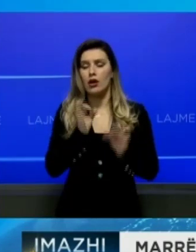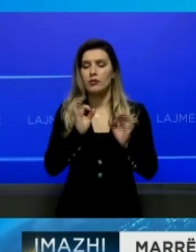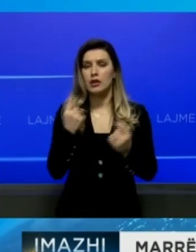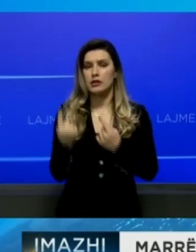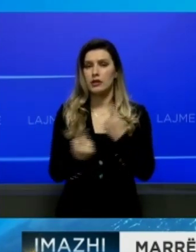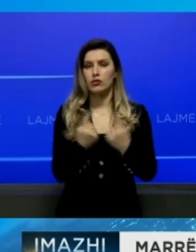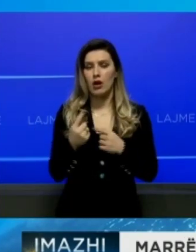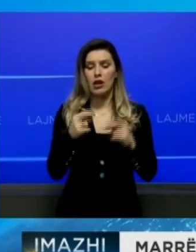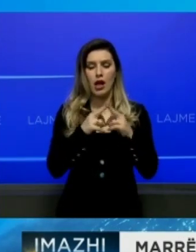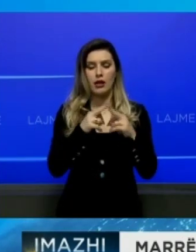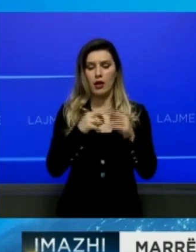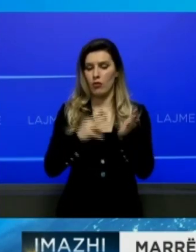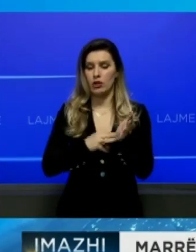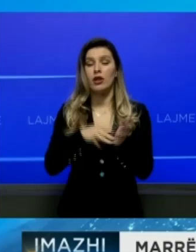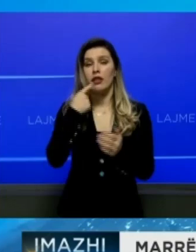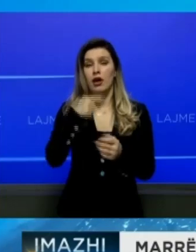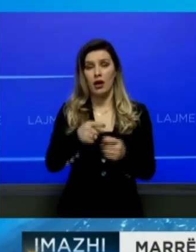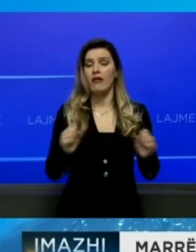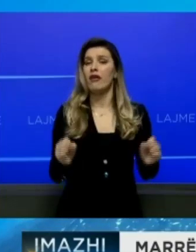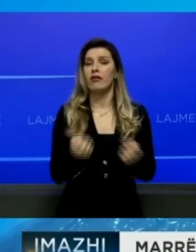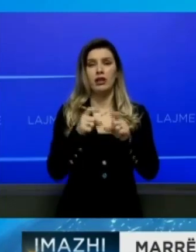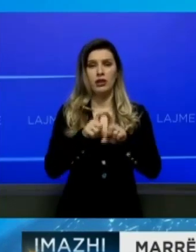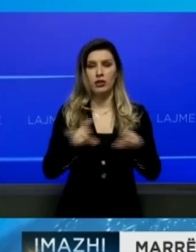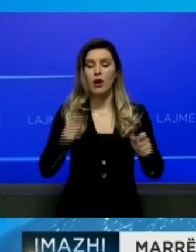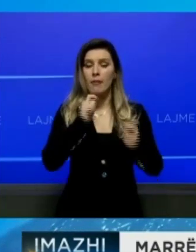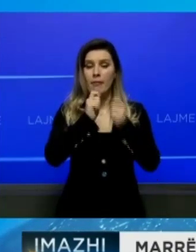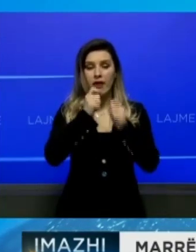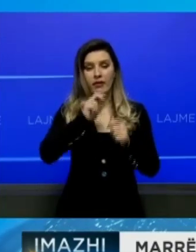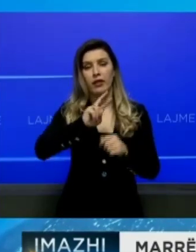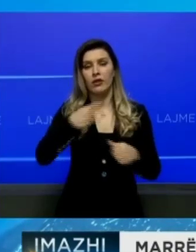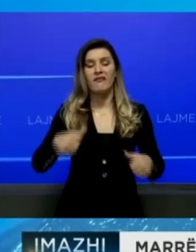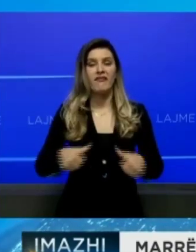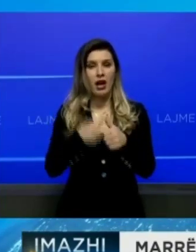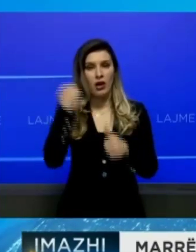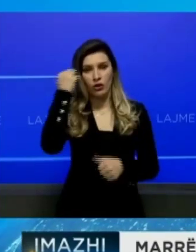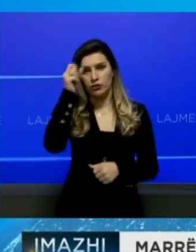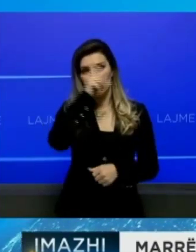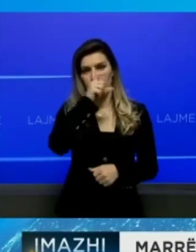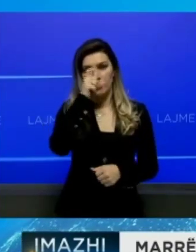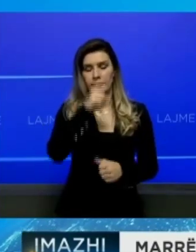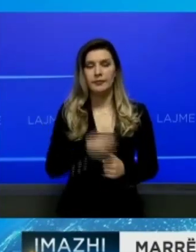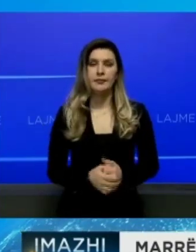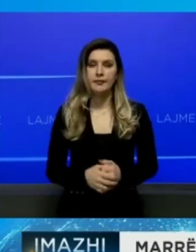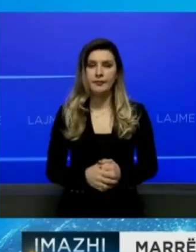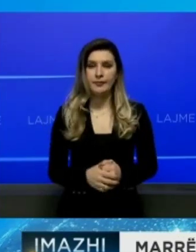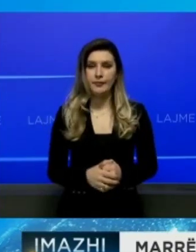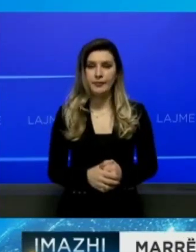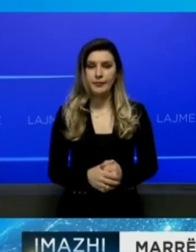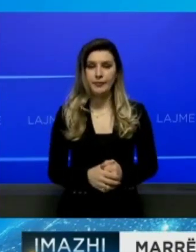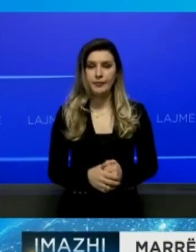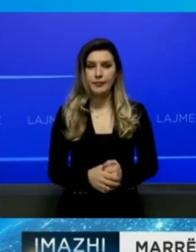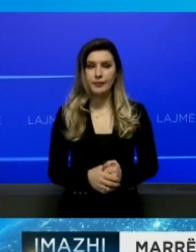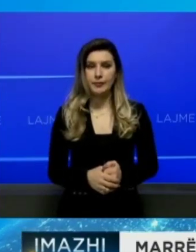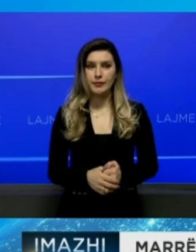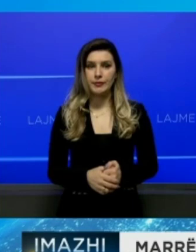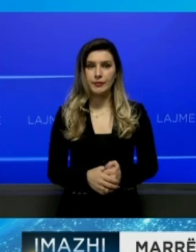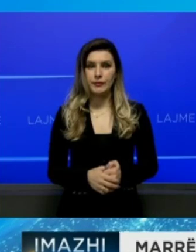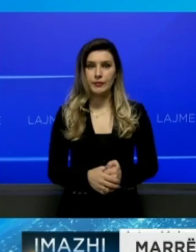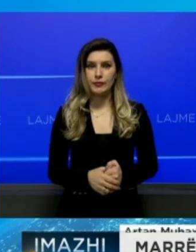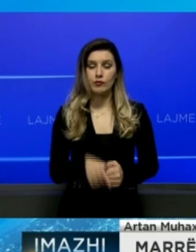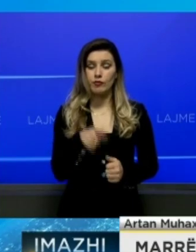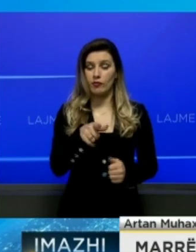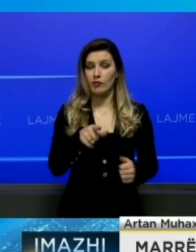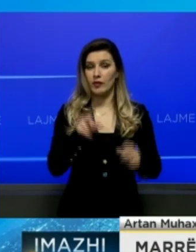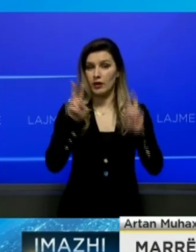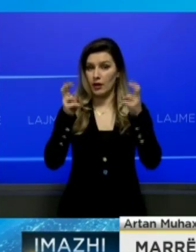çështja e targave tregon se sa e vështirë do të jetë arritja e marrëveshjes finale Kosovë-Serbi. Një temë e cila realisht